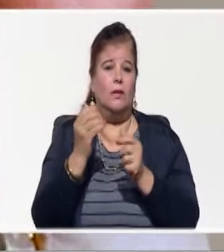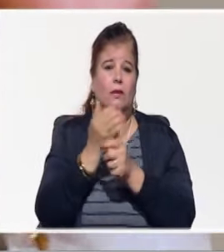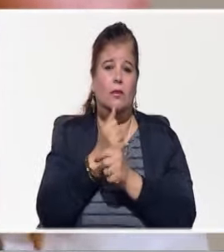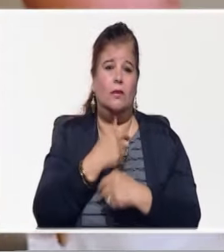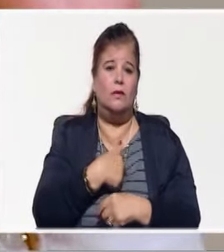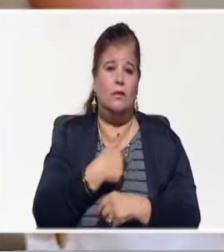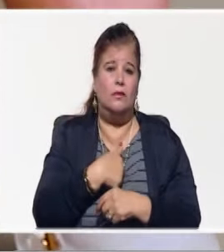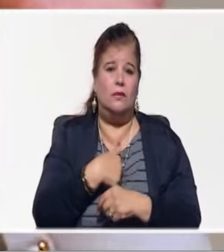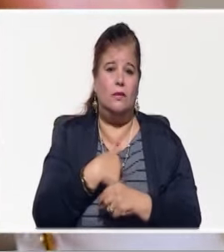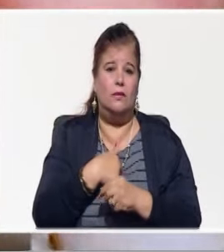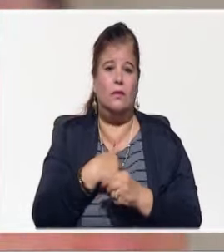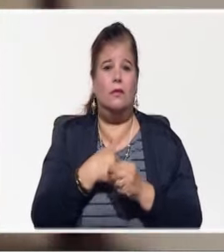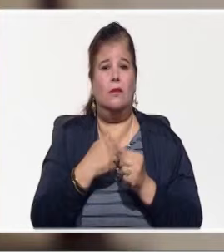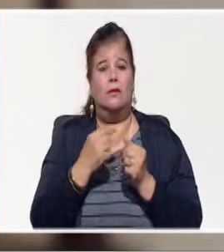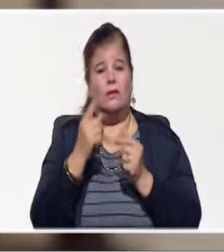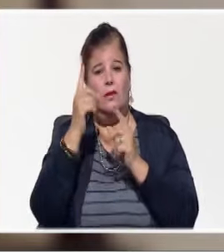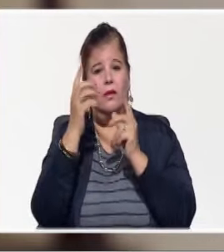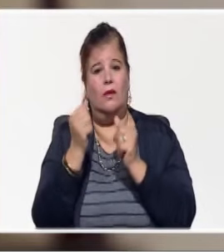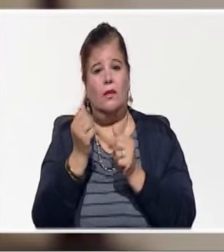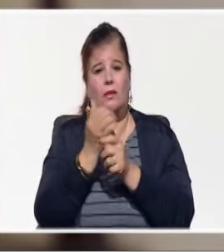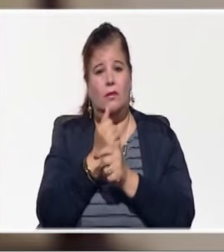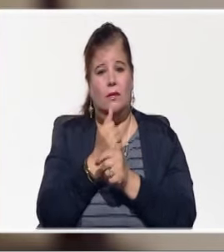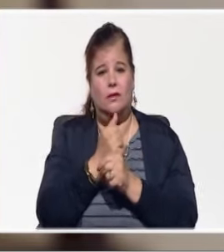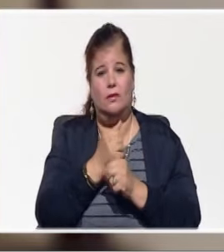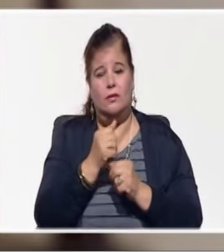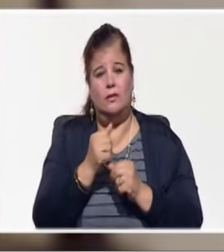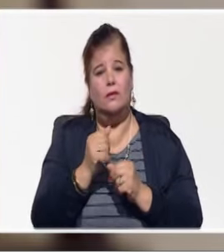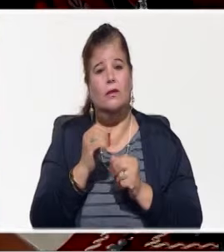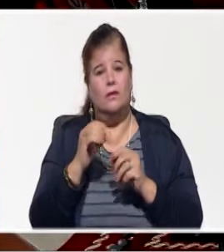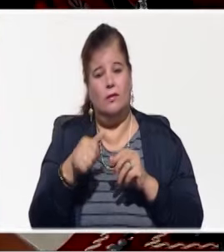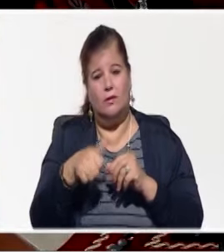عفاف يا بنت نعيمة، الله يرحمك ويحسن إليك. الله يرحمه.